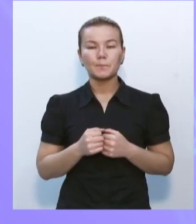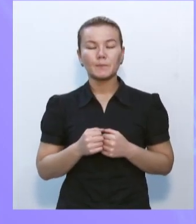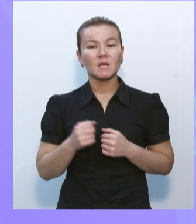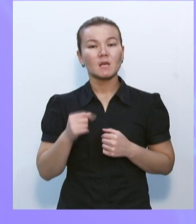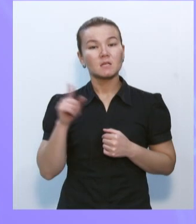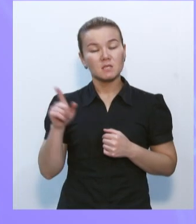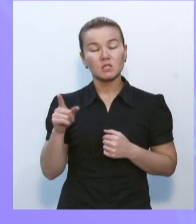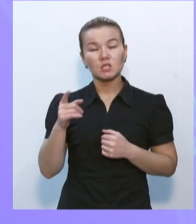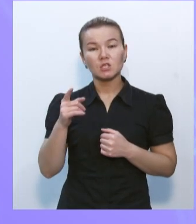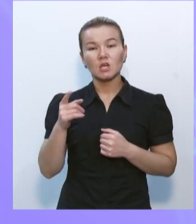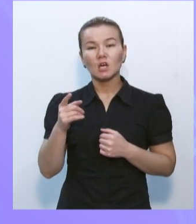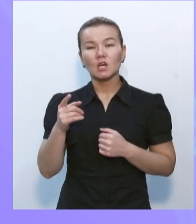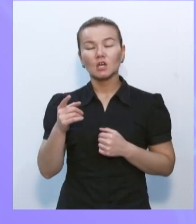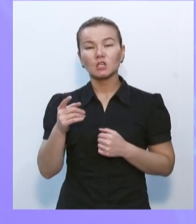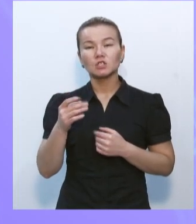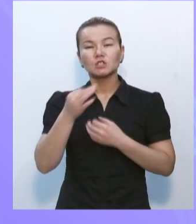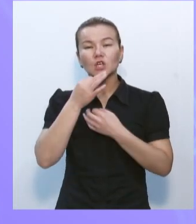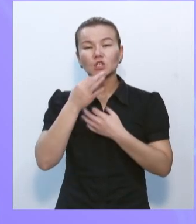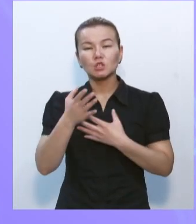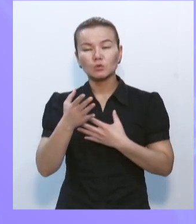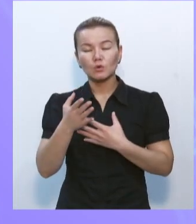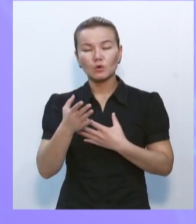Сенин жакшы көргөн жаныбарың барбы?